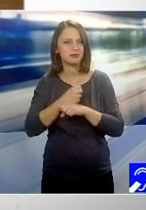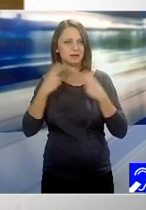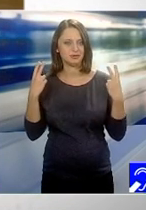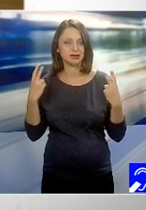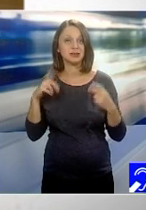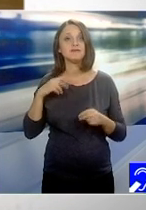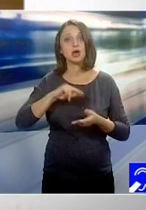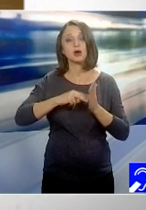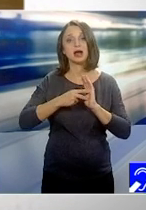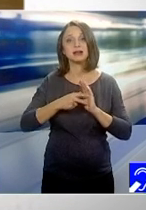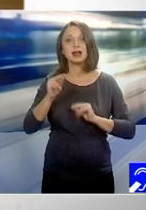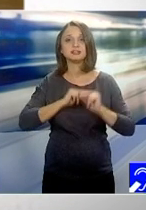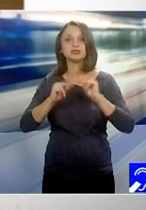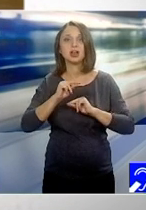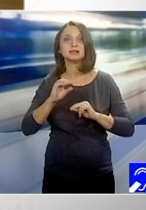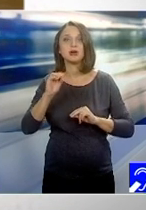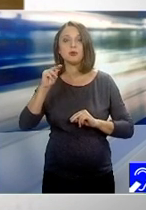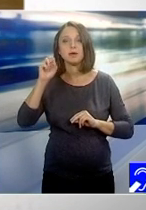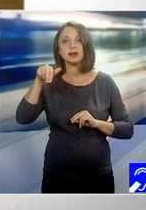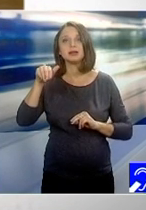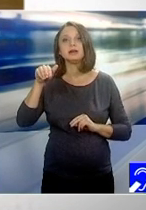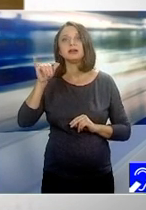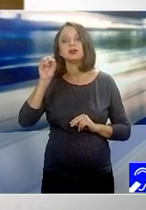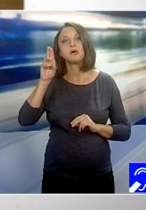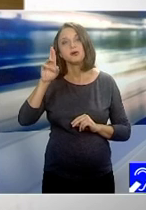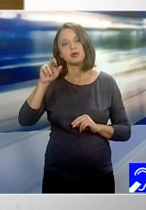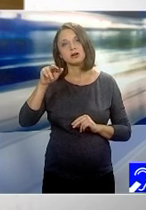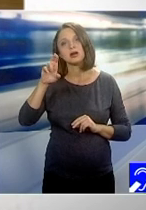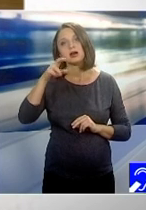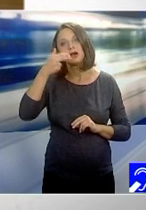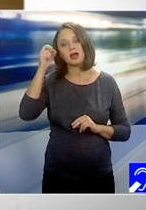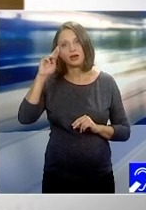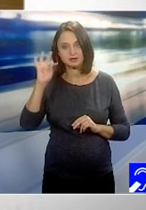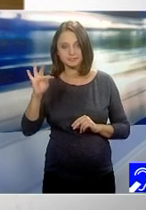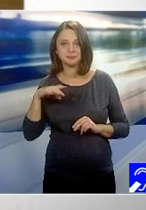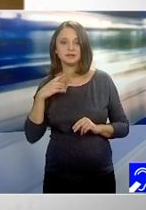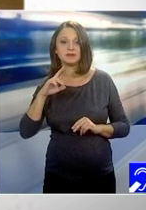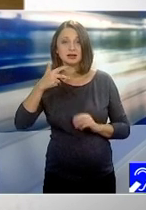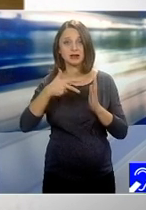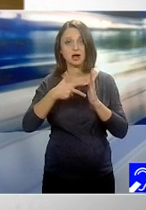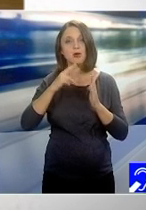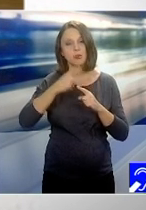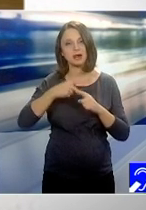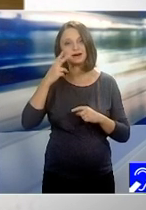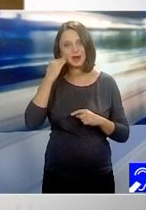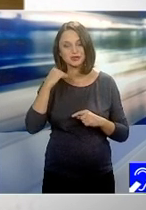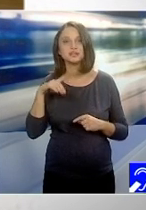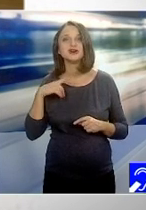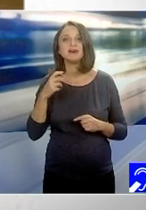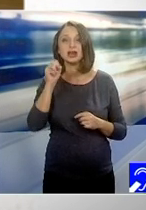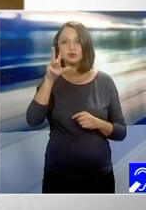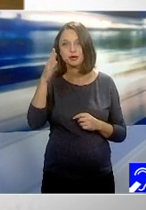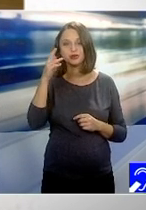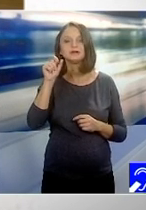de asociația Open Your Heart, se află la a 7-a ediție și este pentru a 3-a oară la Cluj-Napoca. 12 fete foarte frumoase